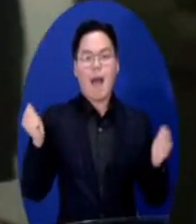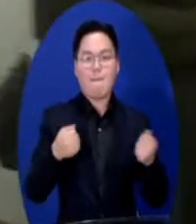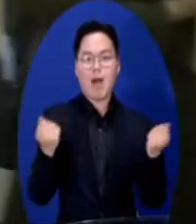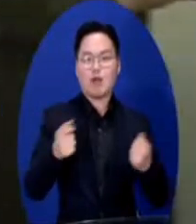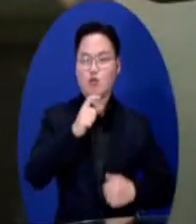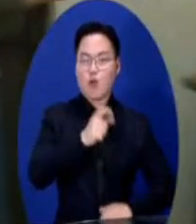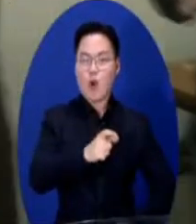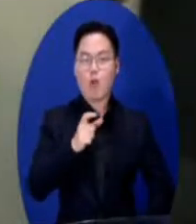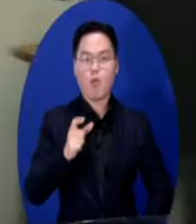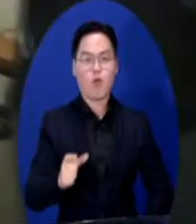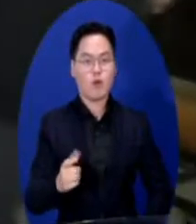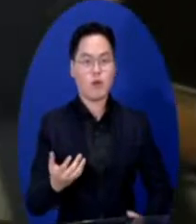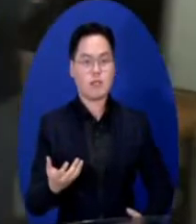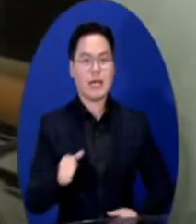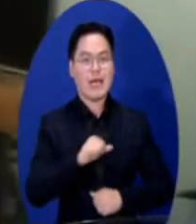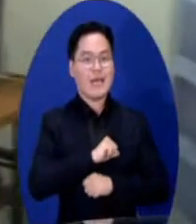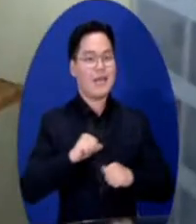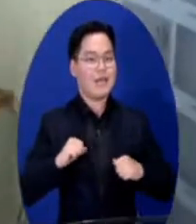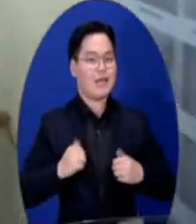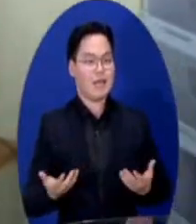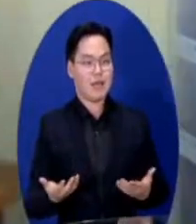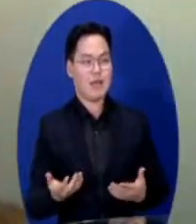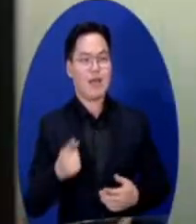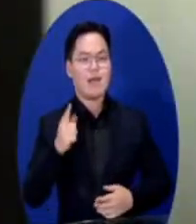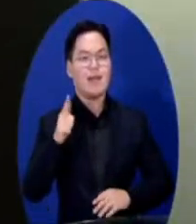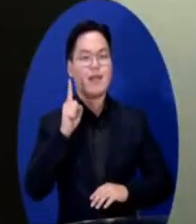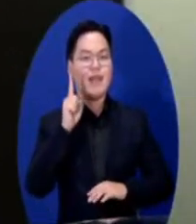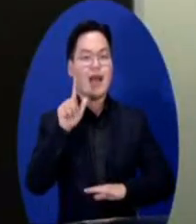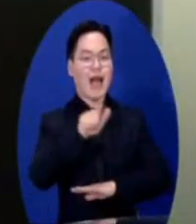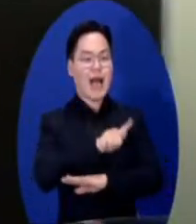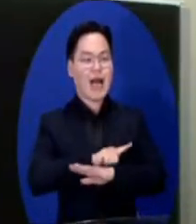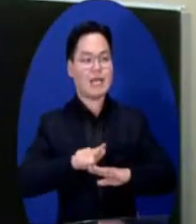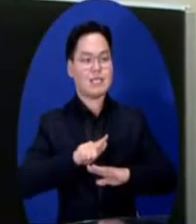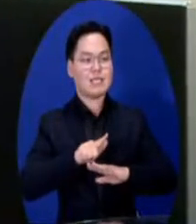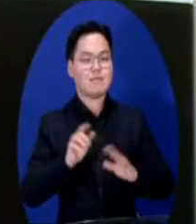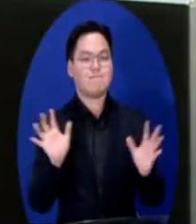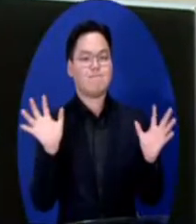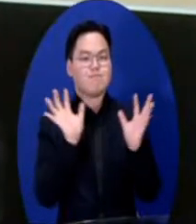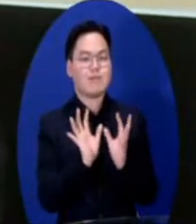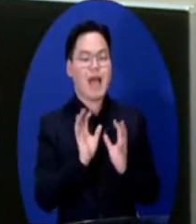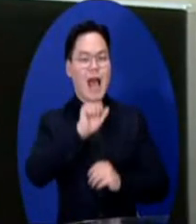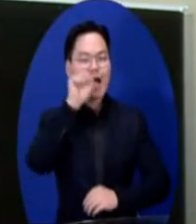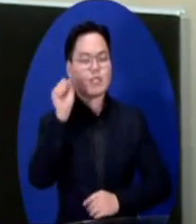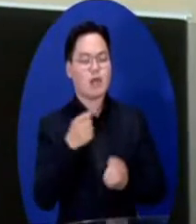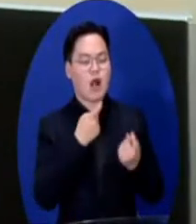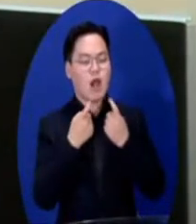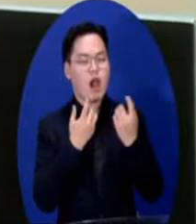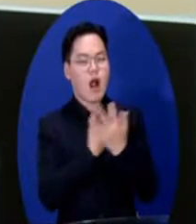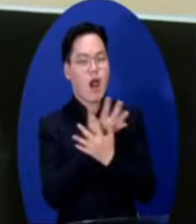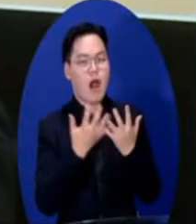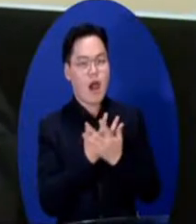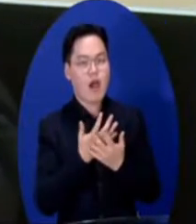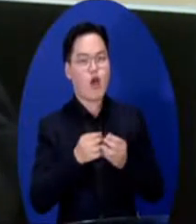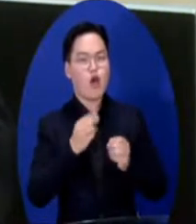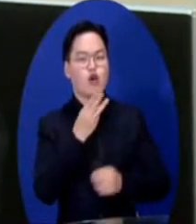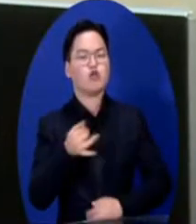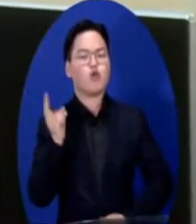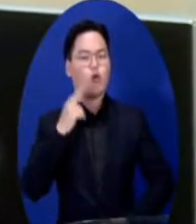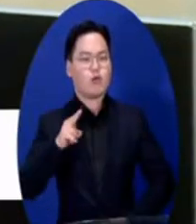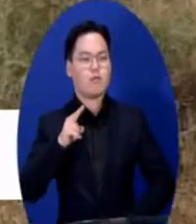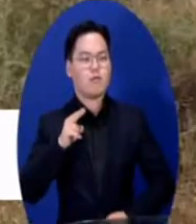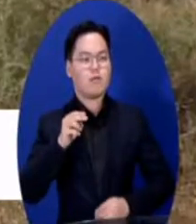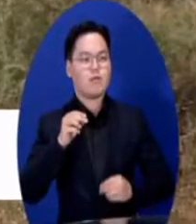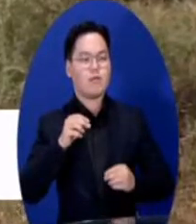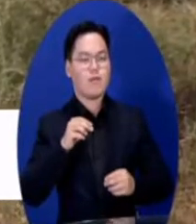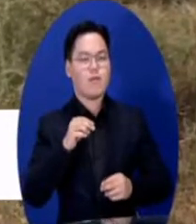малчит иргэд нэг ийм газар одоо эрдэм судалгааны энэ төв дээр асуудлуудаа ярилцаад энэ дээр гаргасан технологи нь бол шууд